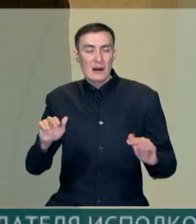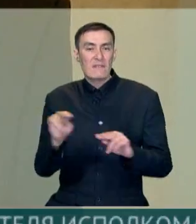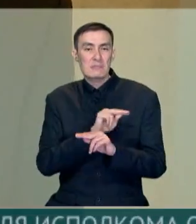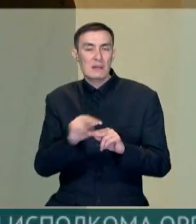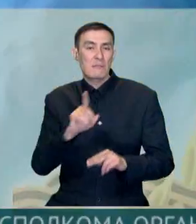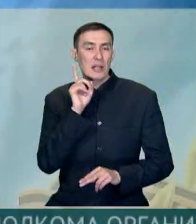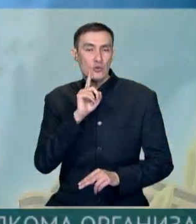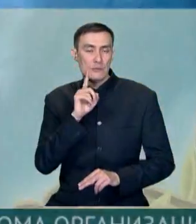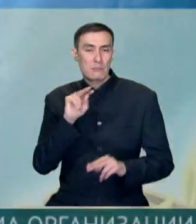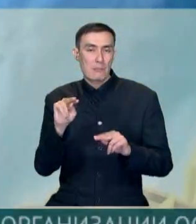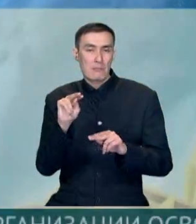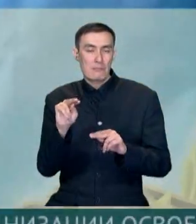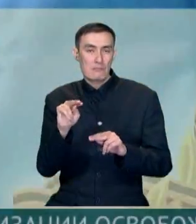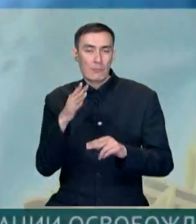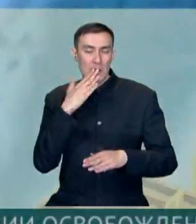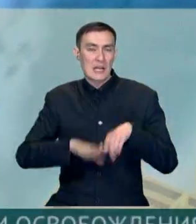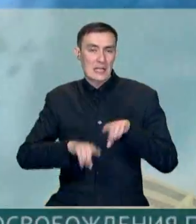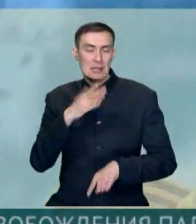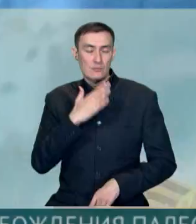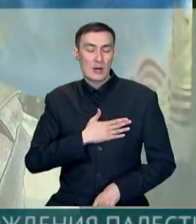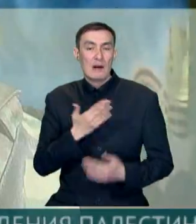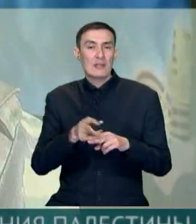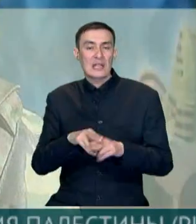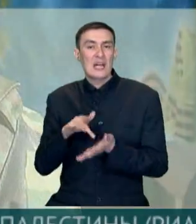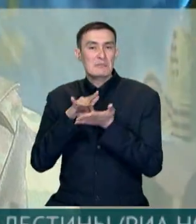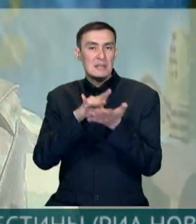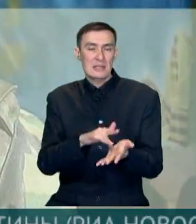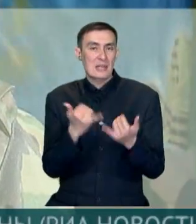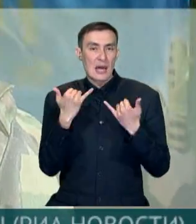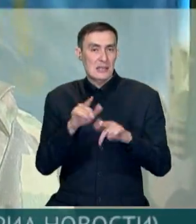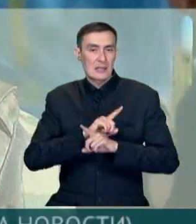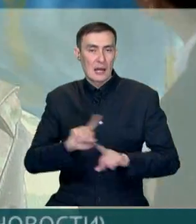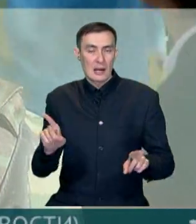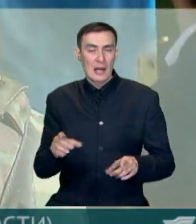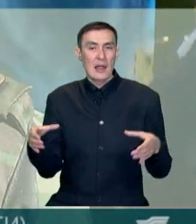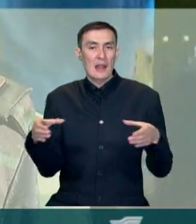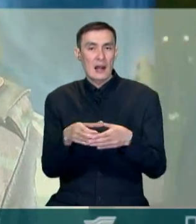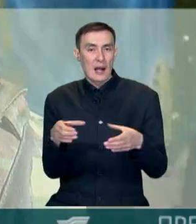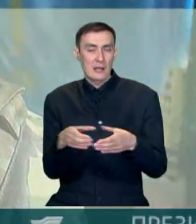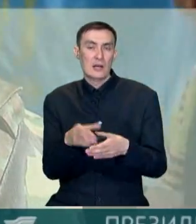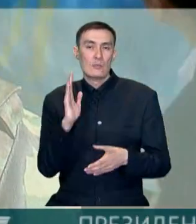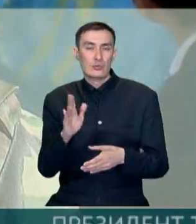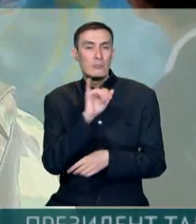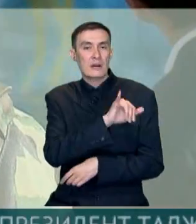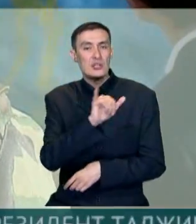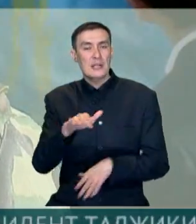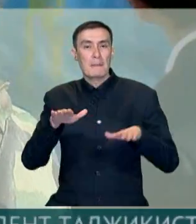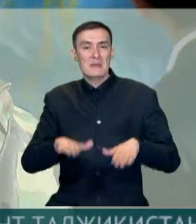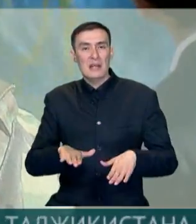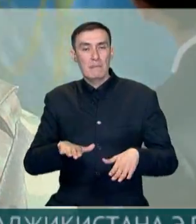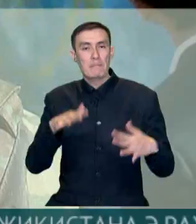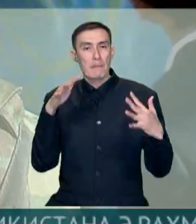молодежь, патриотизму. Сегодняшняя экспедиция, она неординарная. Именно делегаты будут посещать места